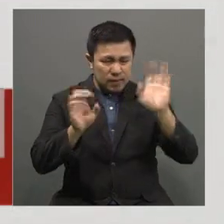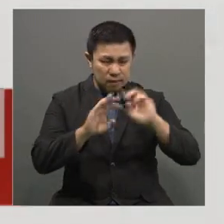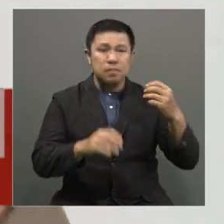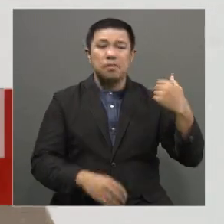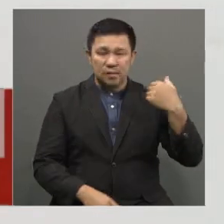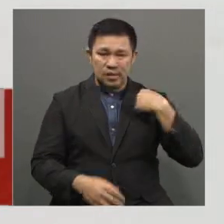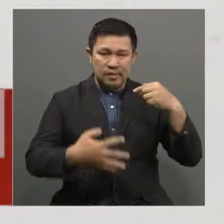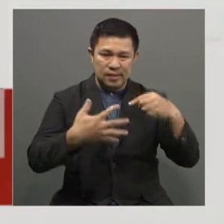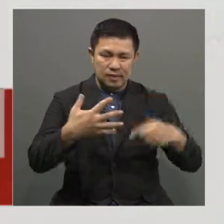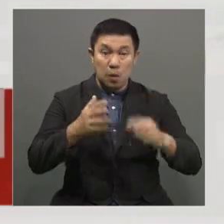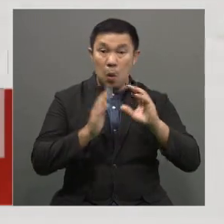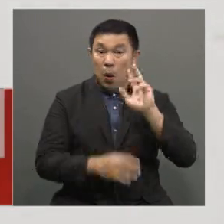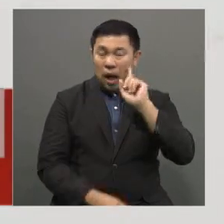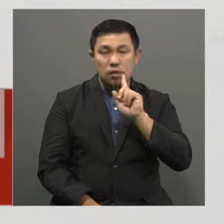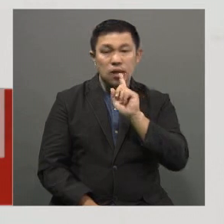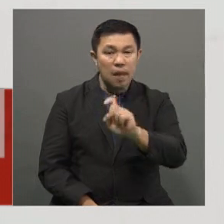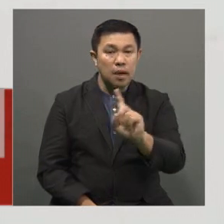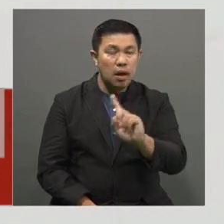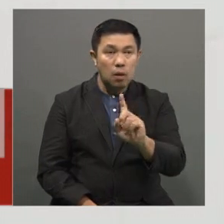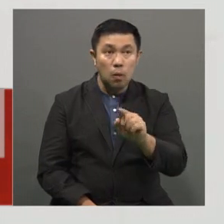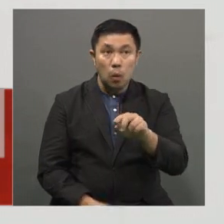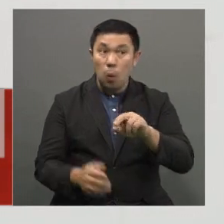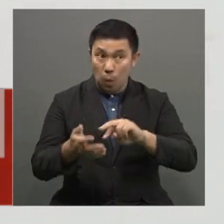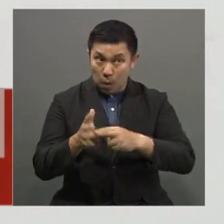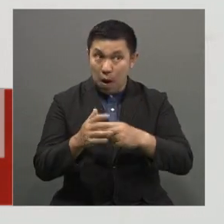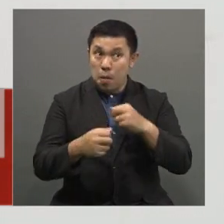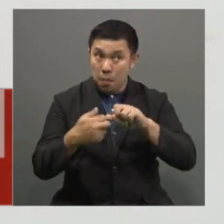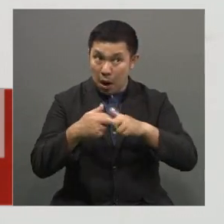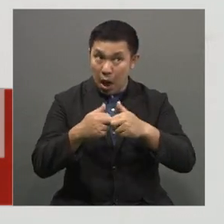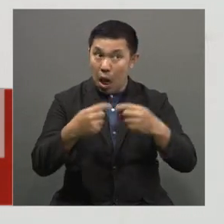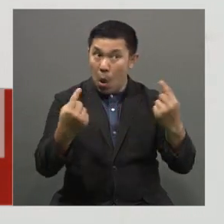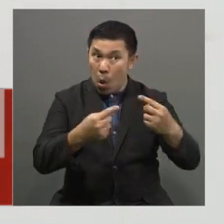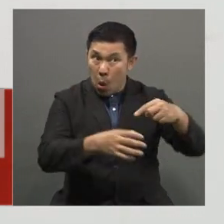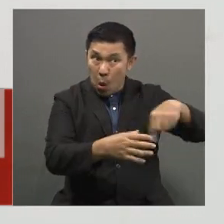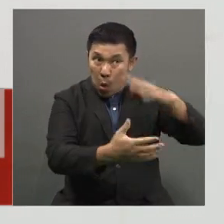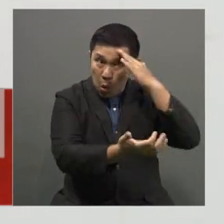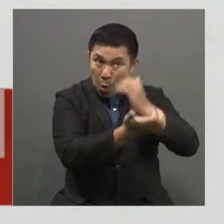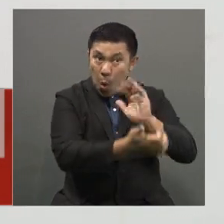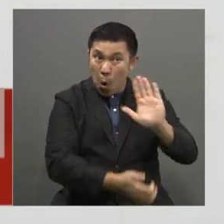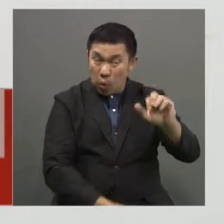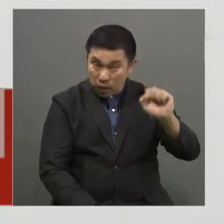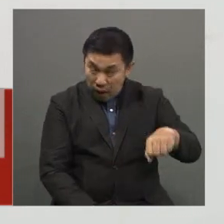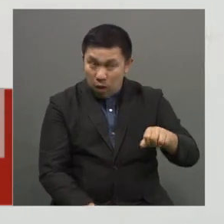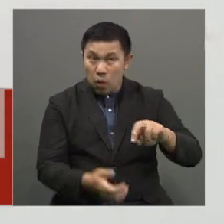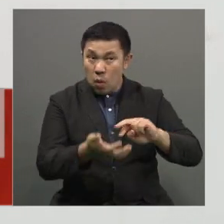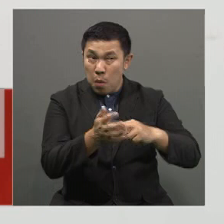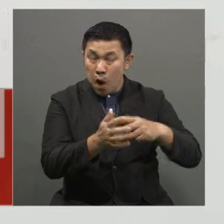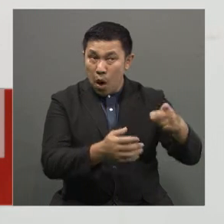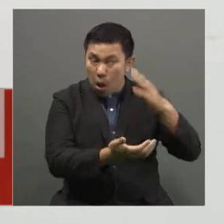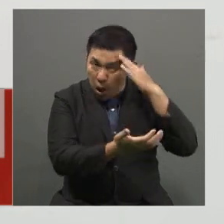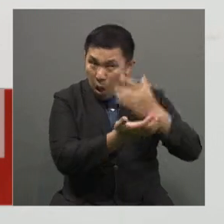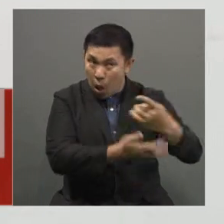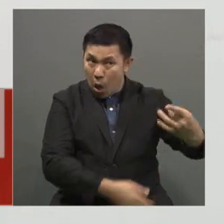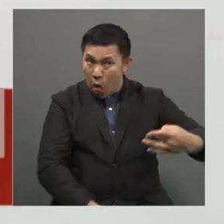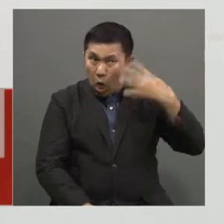อเร่นะคแล้วผู้ขพายามสอบถามว่าอย่ามันเป็นปัญหาความขัดแย้งภายในเป็นการพยายามทำเพื่อลดความน่าเชื่อ